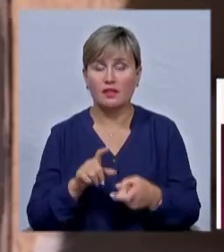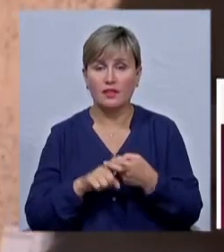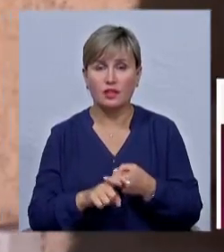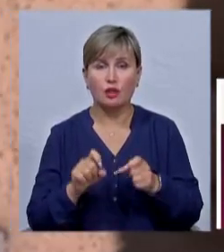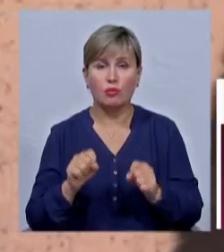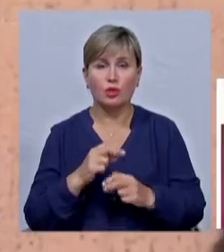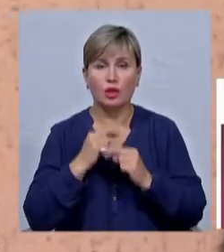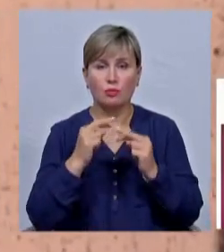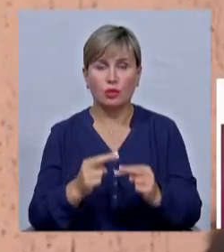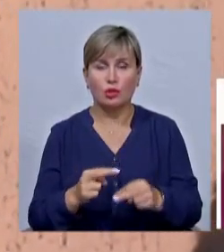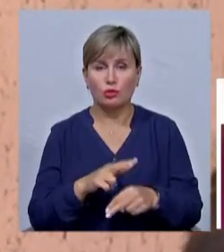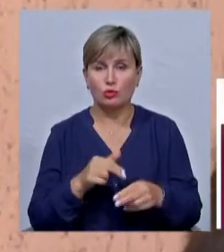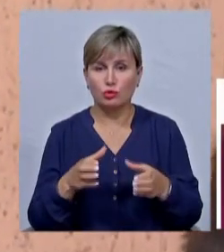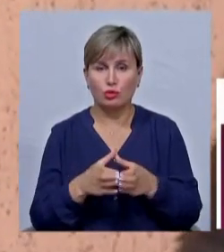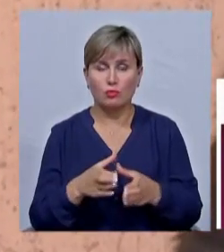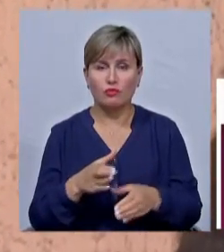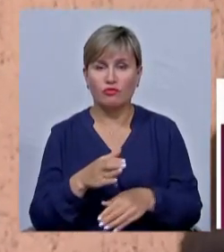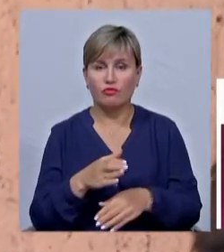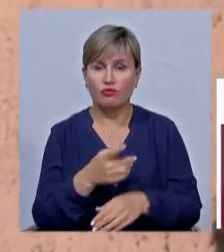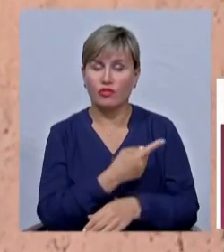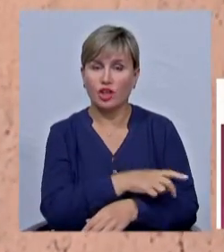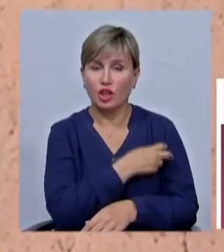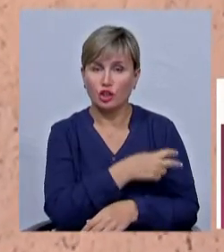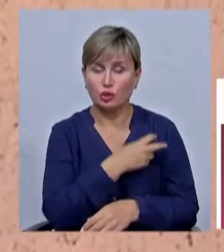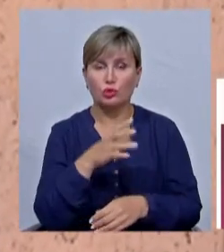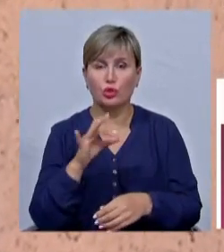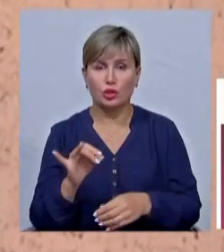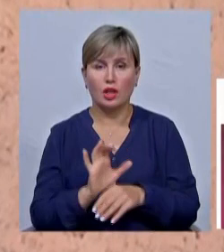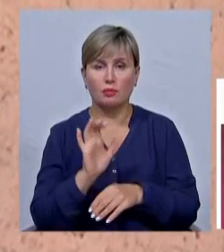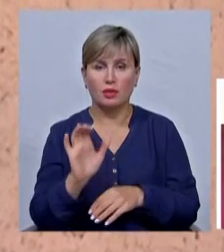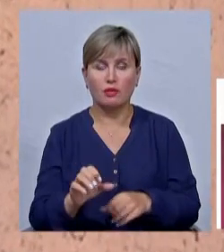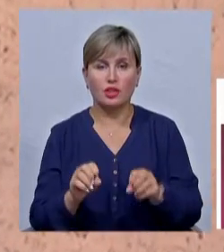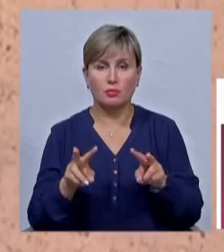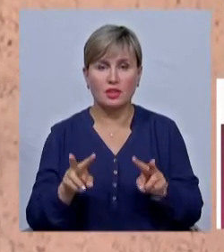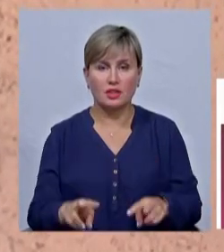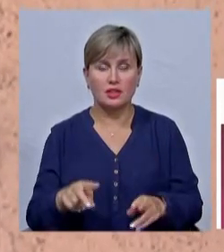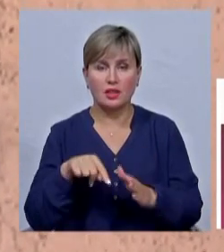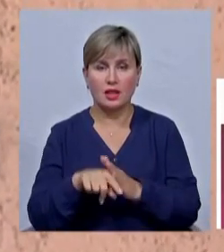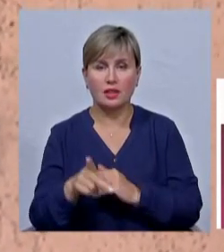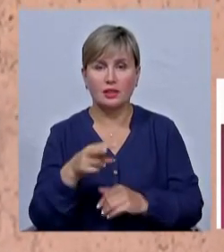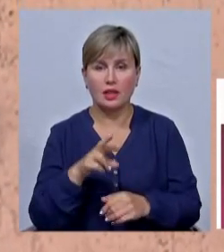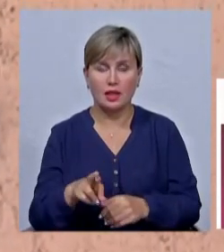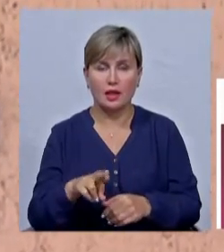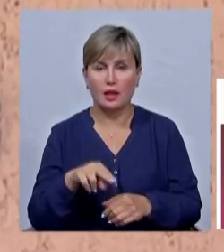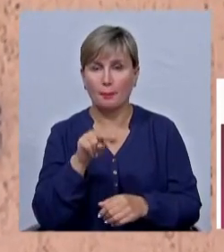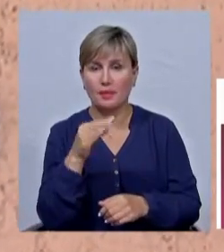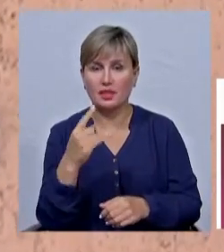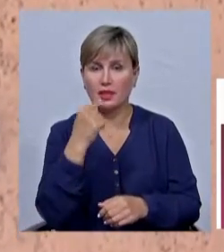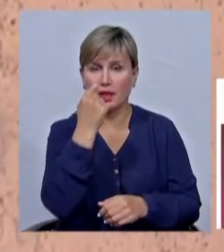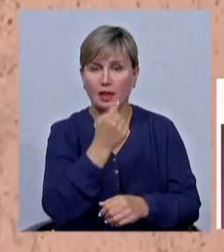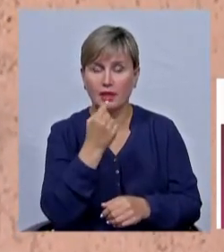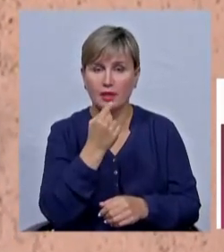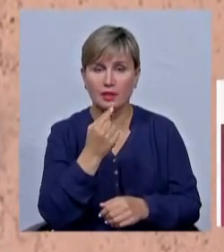могут обратиться к участковому врачу после получения направления их отправляют специальный пункт забора биоматериала для пцр тестов